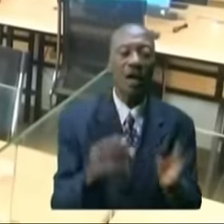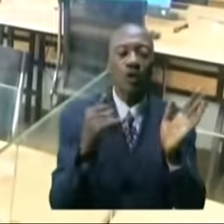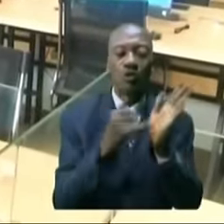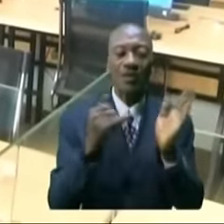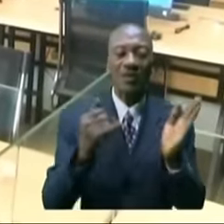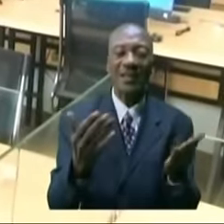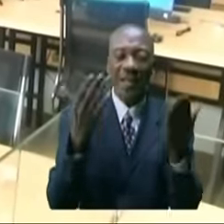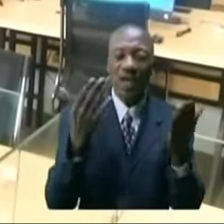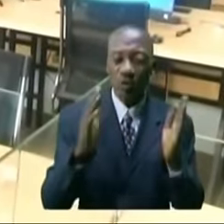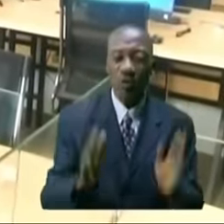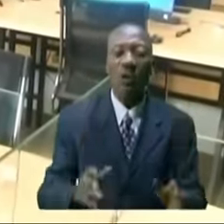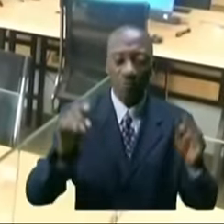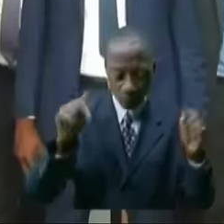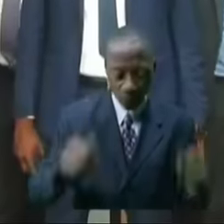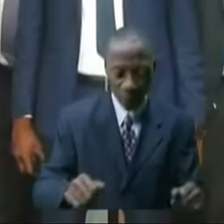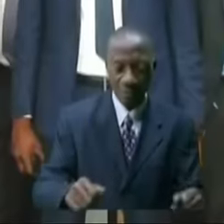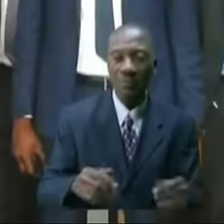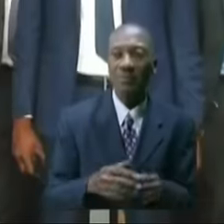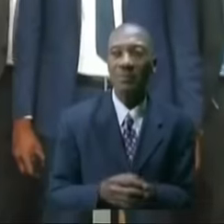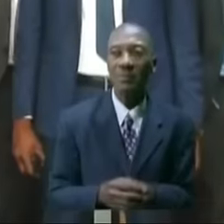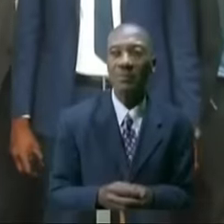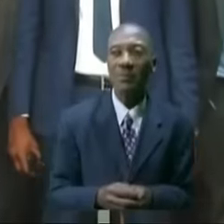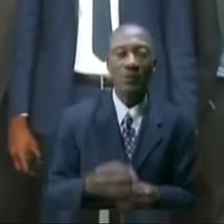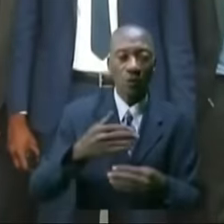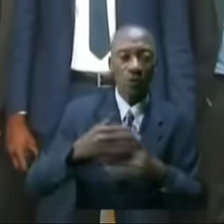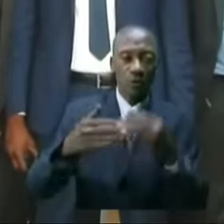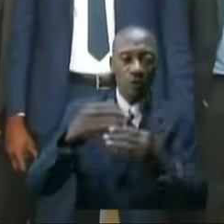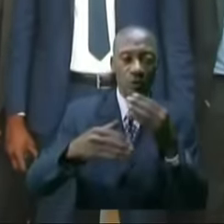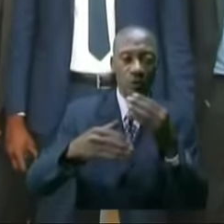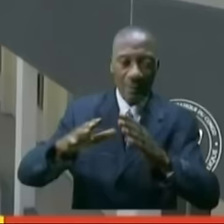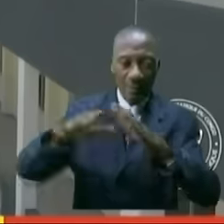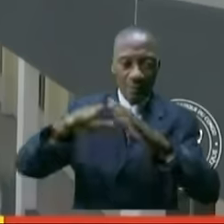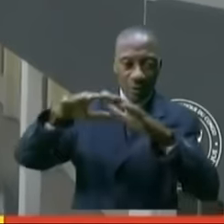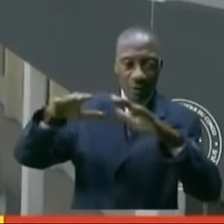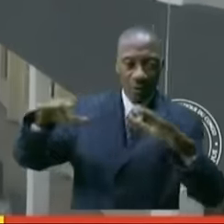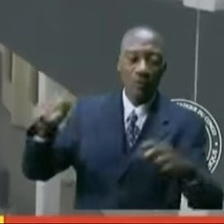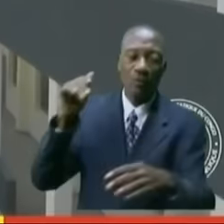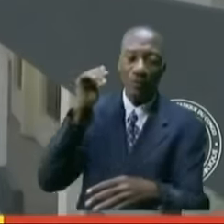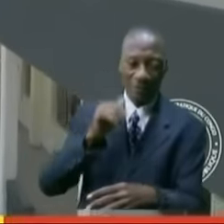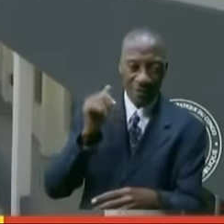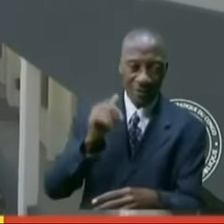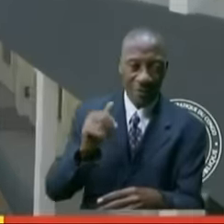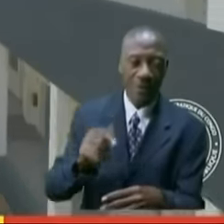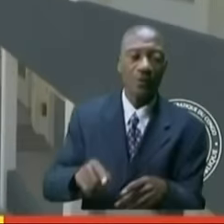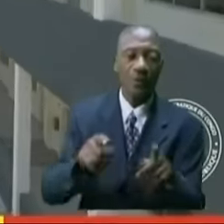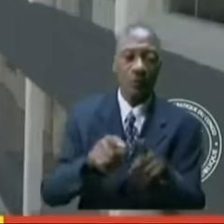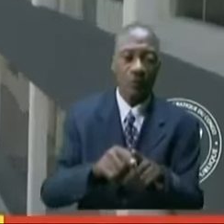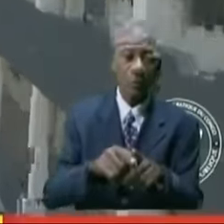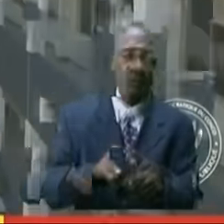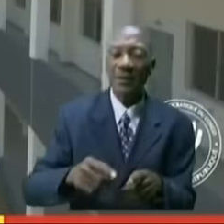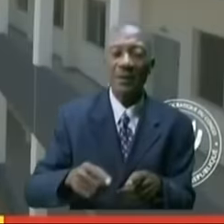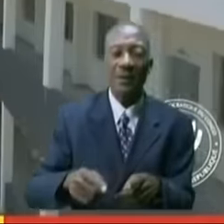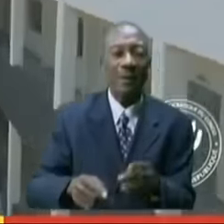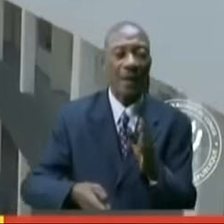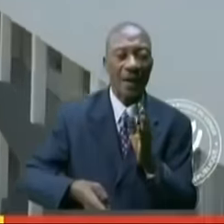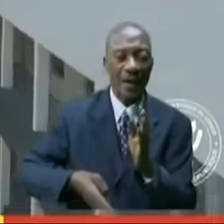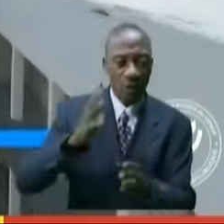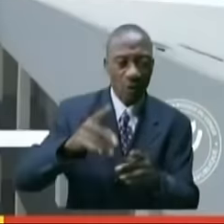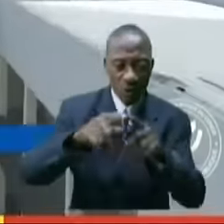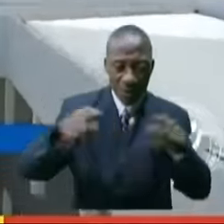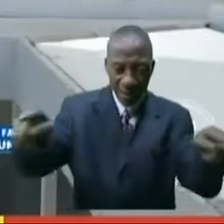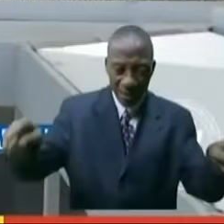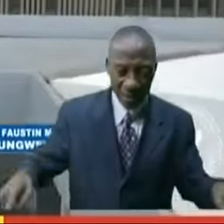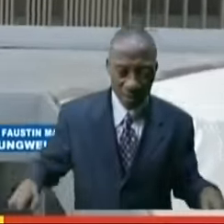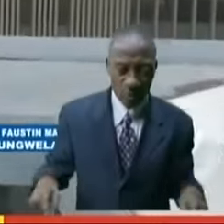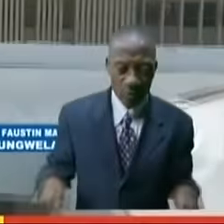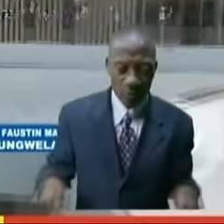comprend la construction des hommes de filles, un nouveau bâtiment plus un de 14 auditoires, un terrain de football